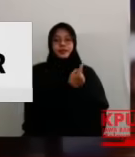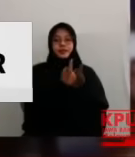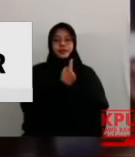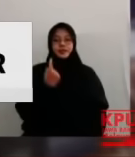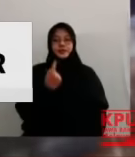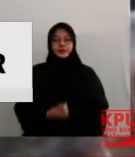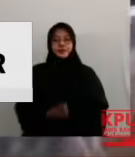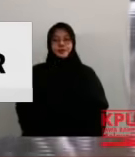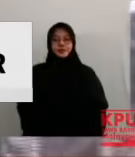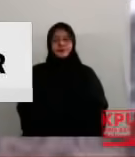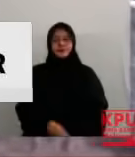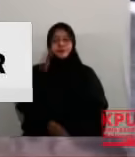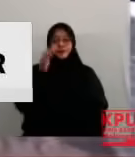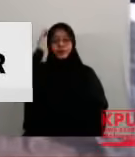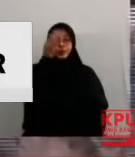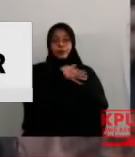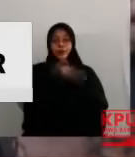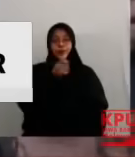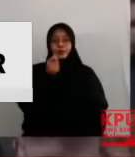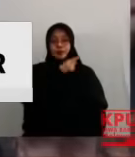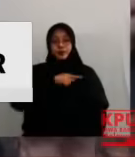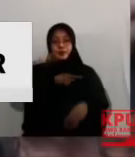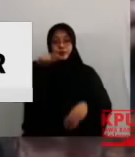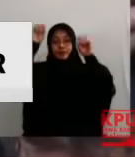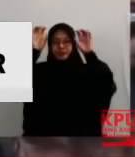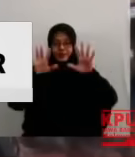amdulillahilamin wasalamuaikum warahmatullahi